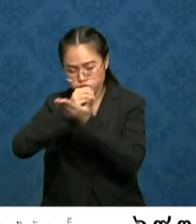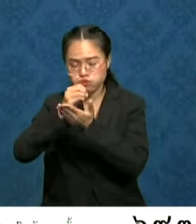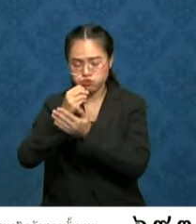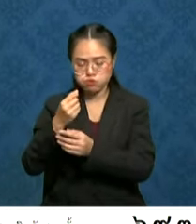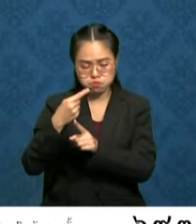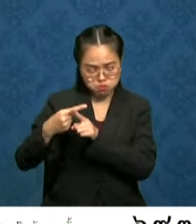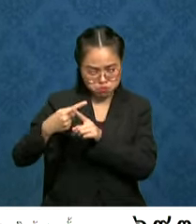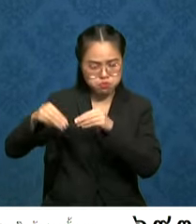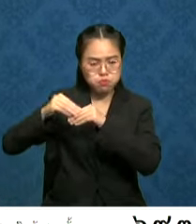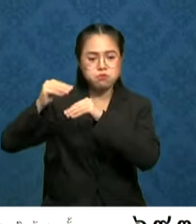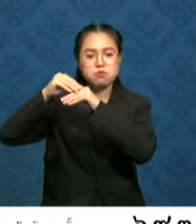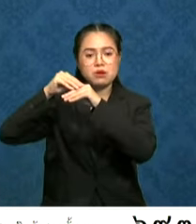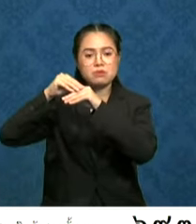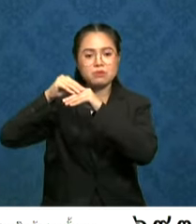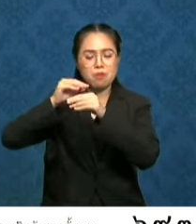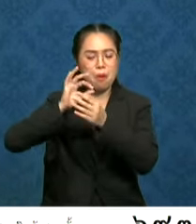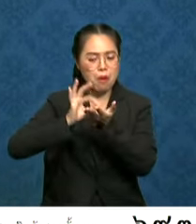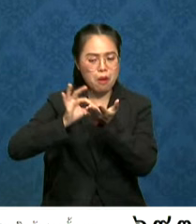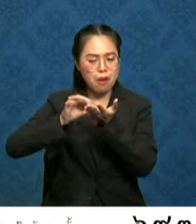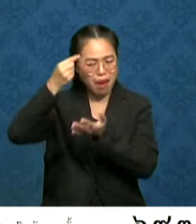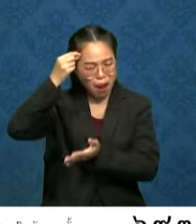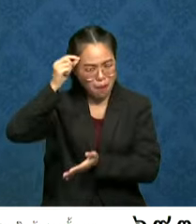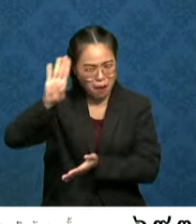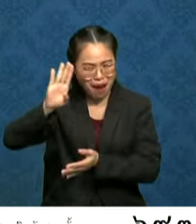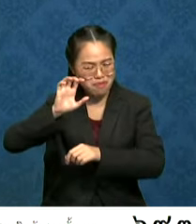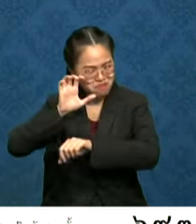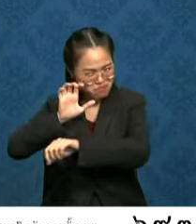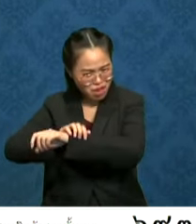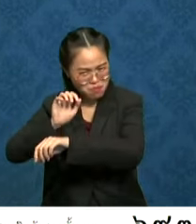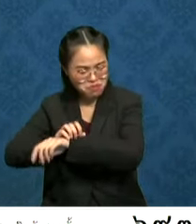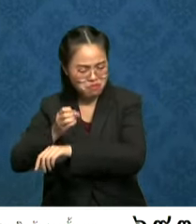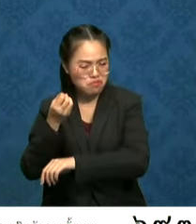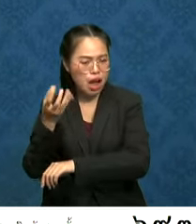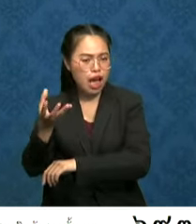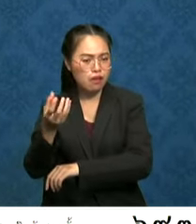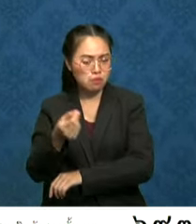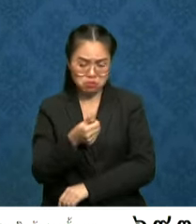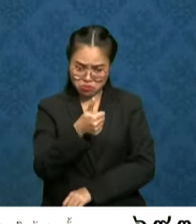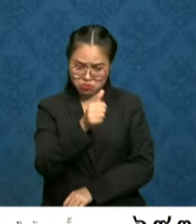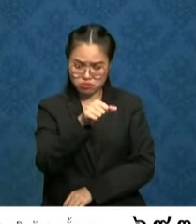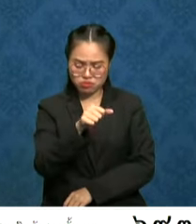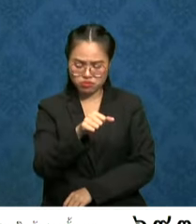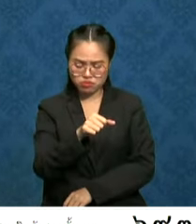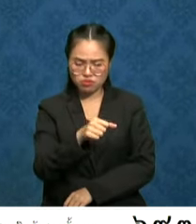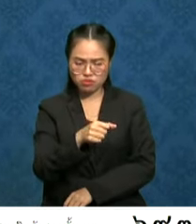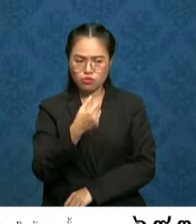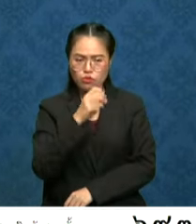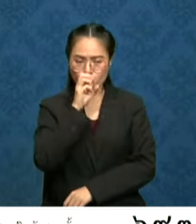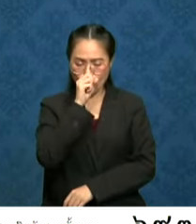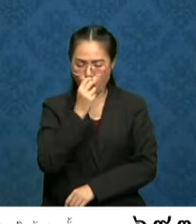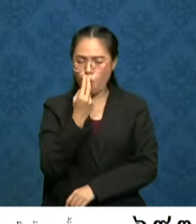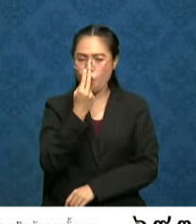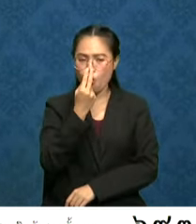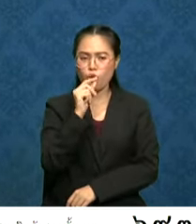เสพและจำนวนยาบ้าที่จับกุมได้มากขึ้นด้วยดูเหมือนจะเป็นสิ่งดีใช่ไหมครับแต่เปล่าเลยครับถ้าเรากลับไปดู